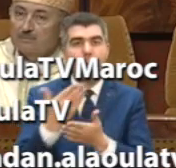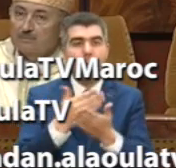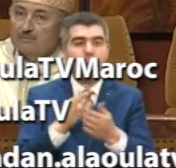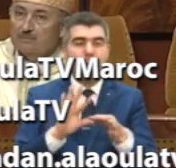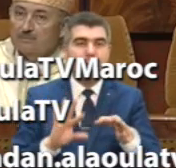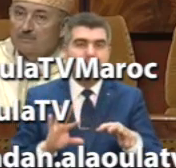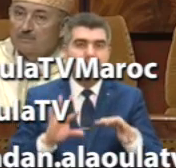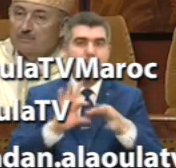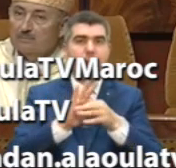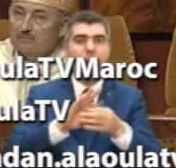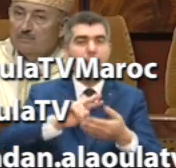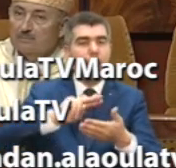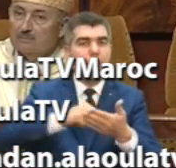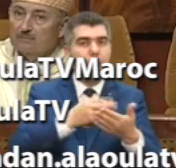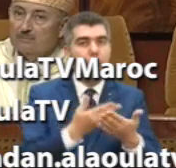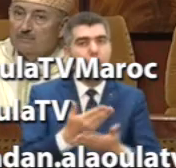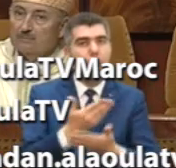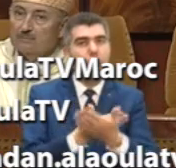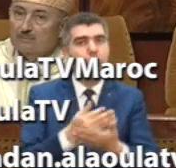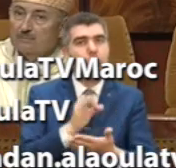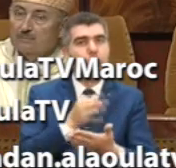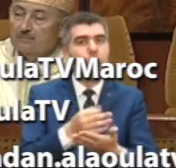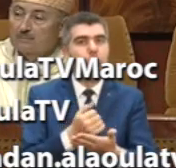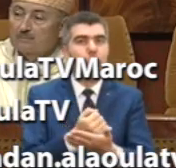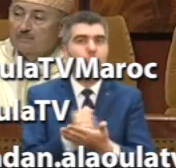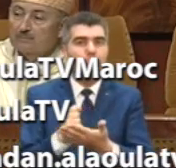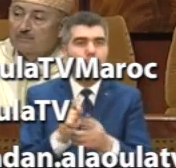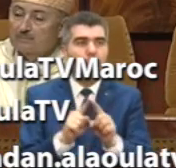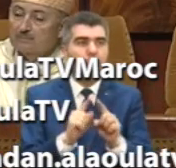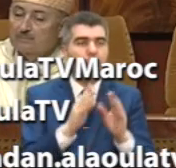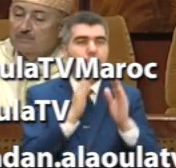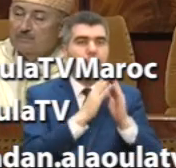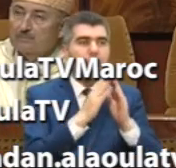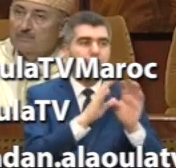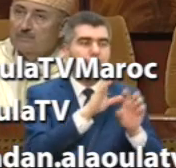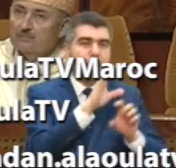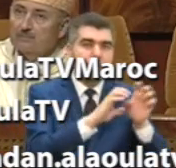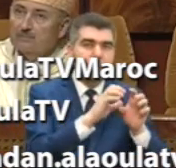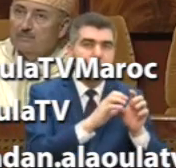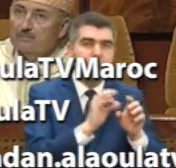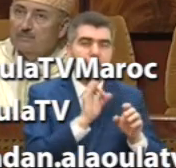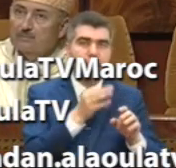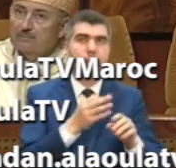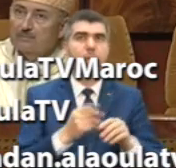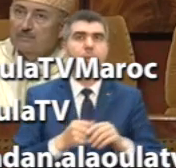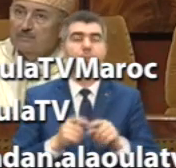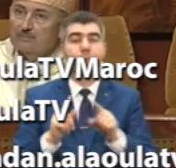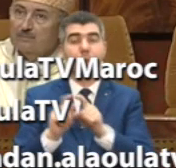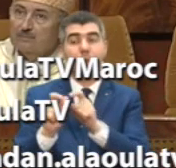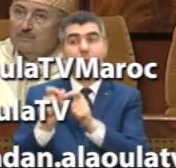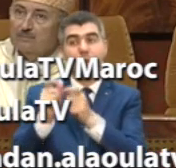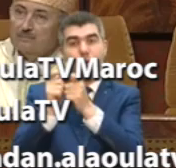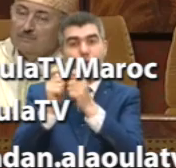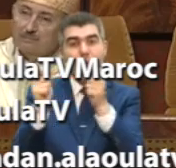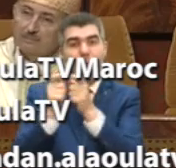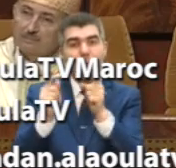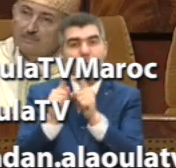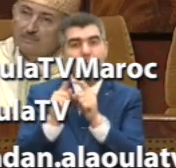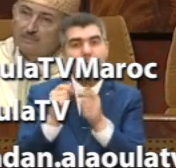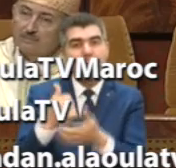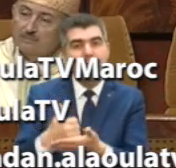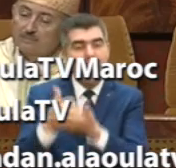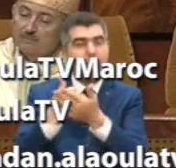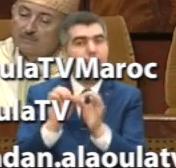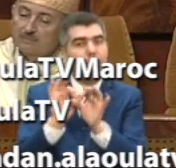الاتفاقيات واستنفدت المسائل ديالها. اللي ساكن في دور الصافيح كيشتكي على المستثمر اللي كيقول لك ما عنديش الدعم وما